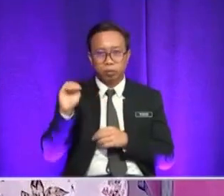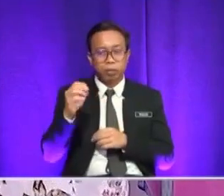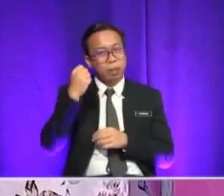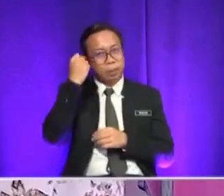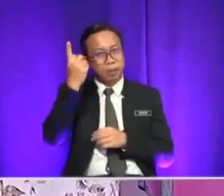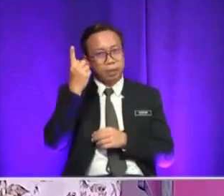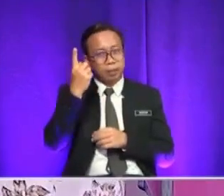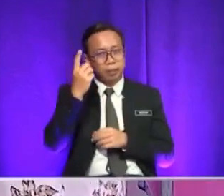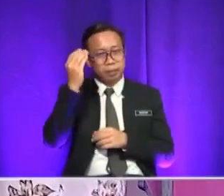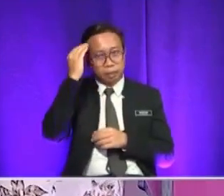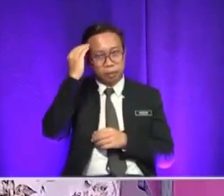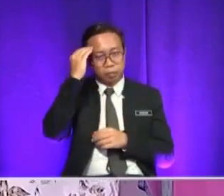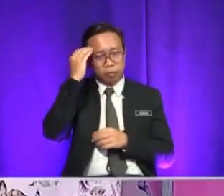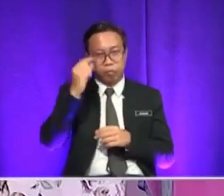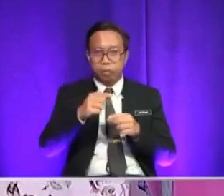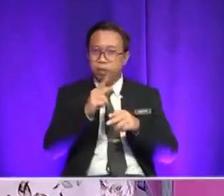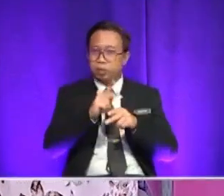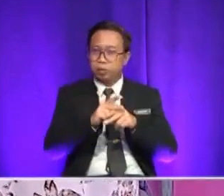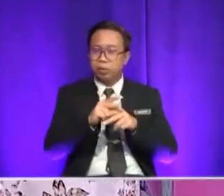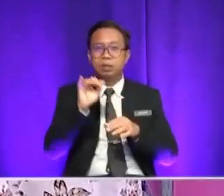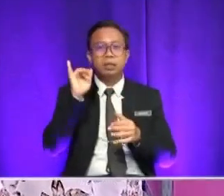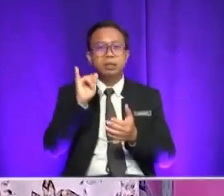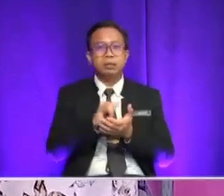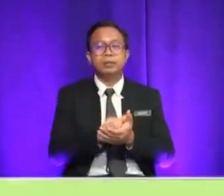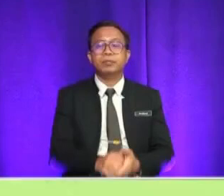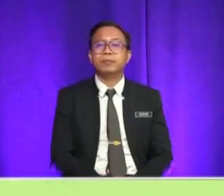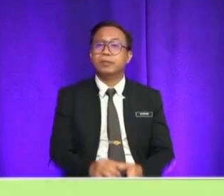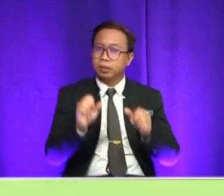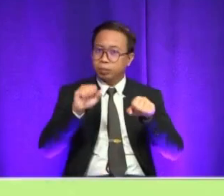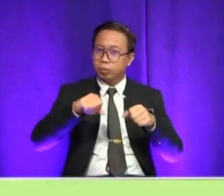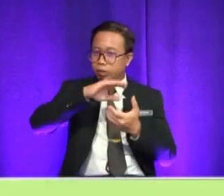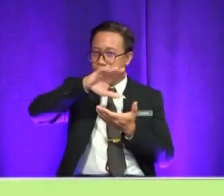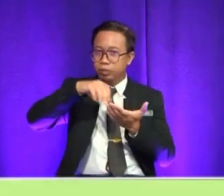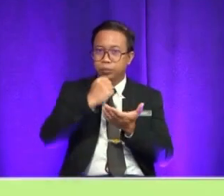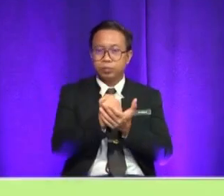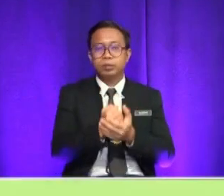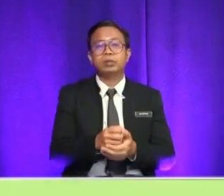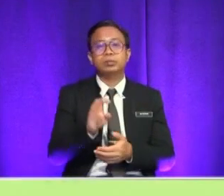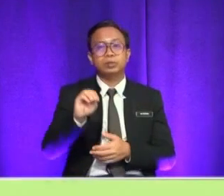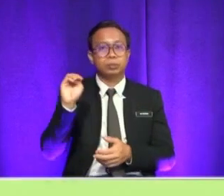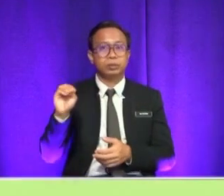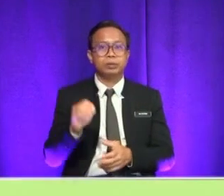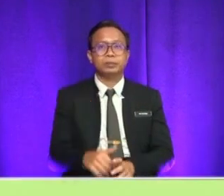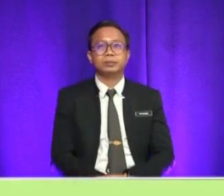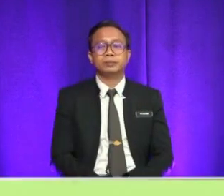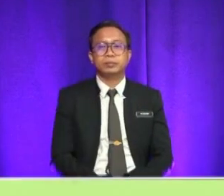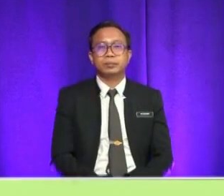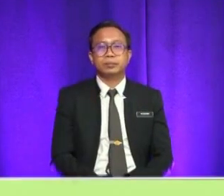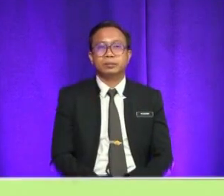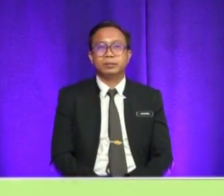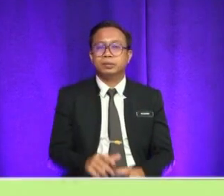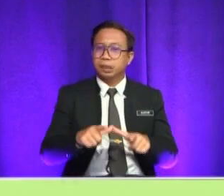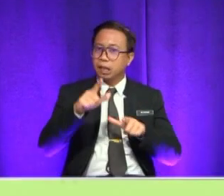kedua-dua penyataan itu. Okey, boleh ya? Boleh ya semua? Boleh, murid-murid. Okey, langkah